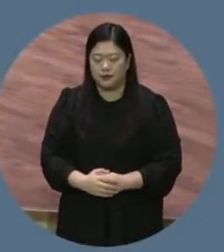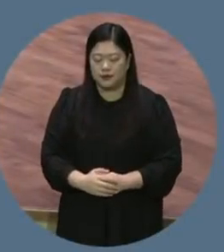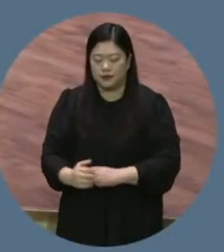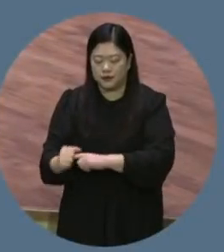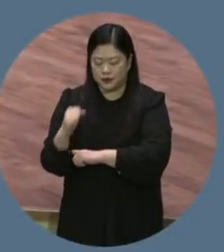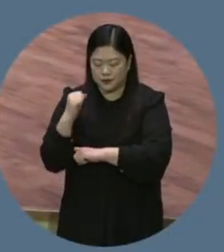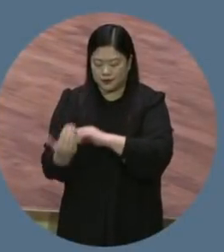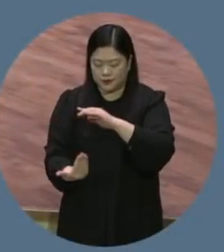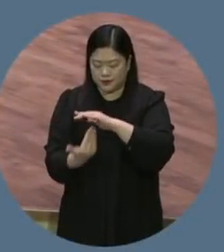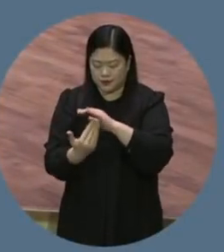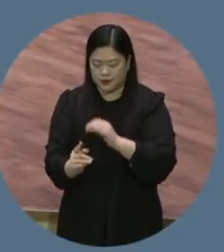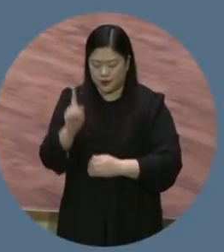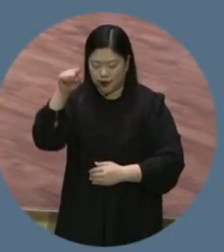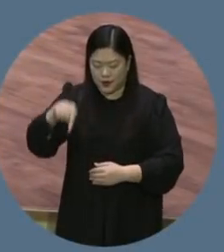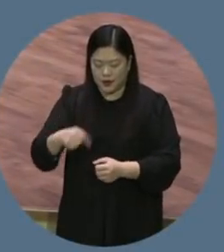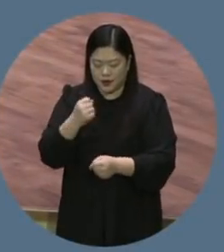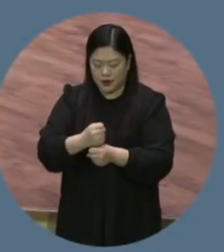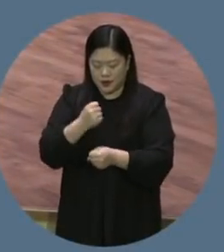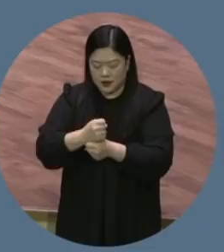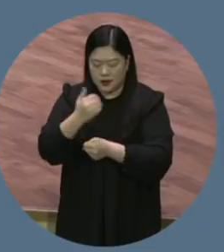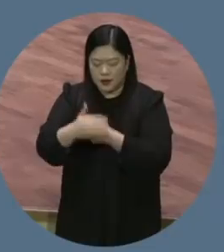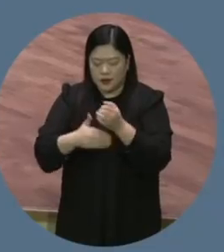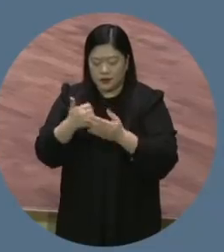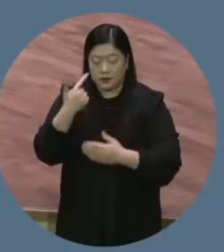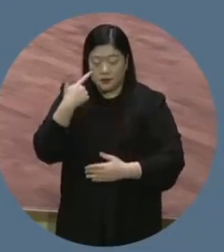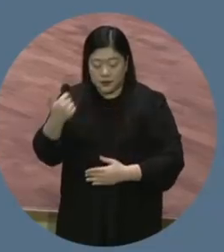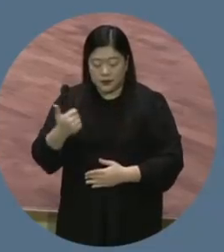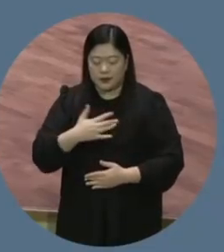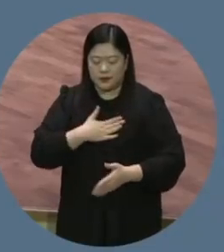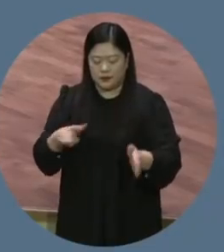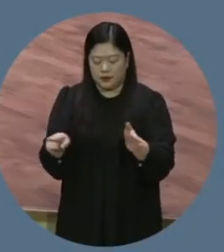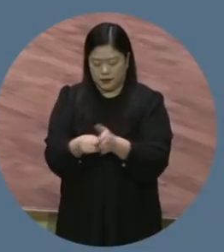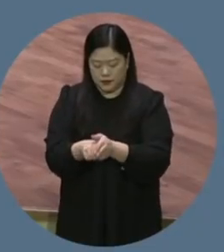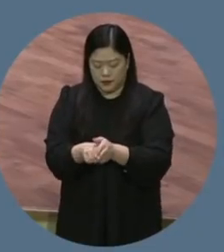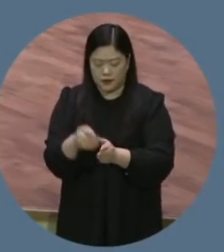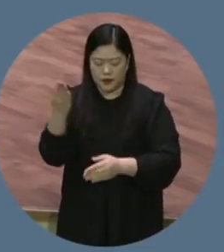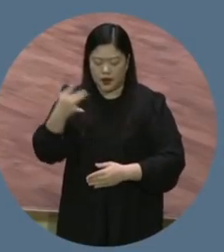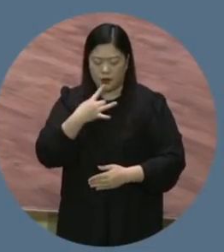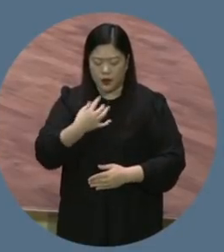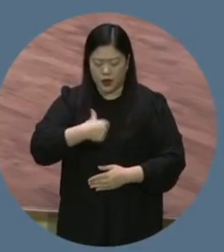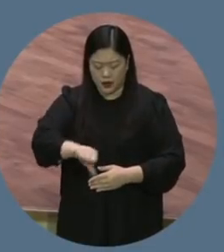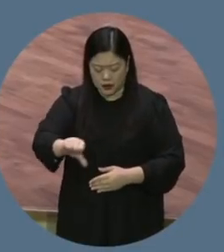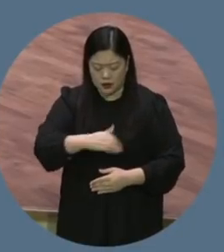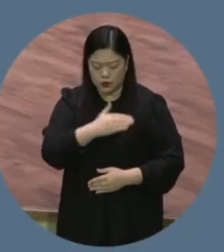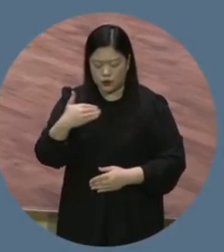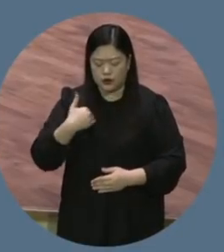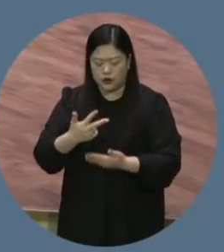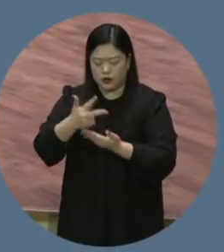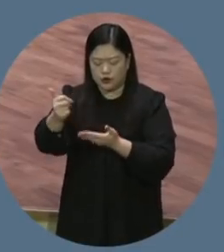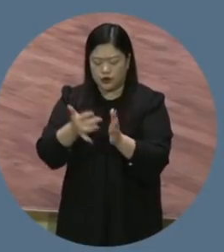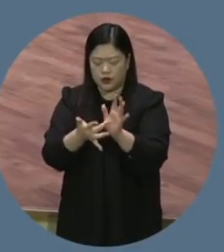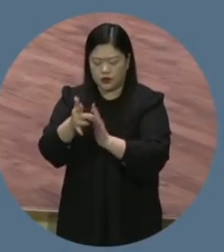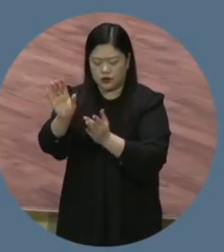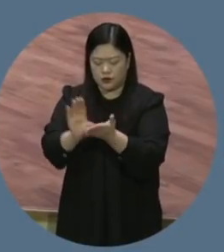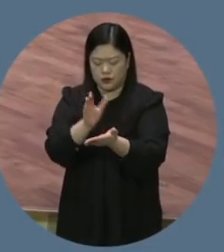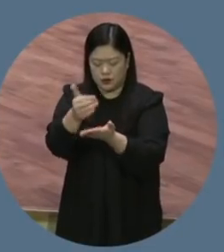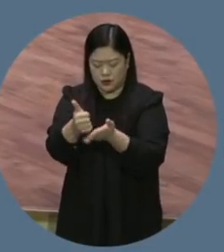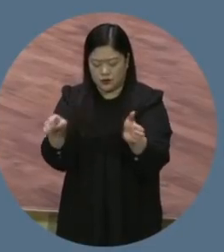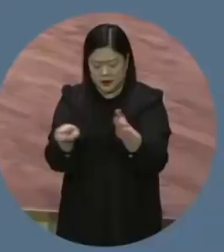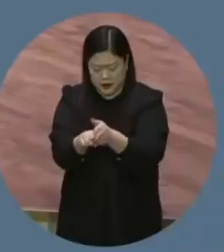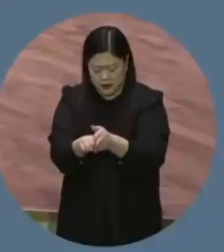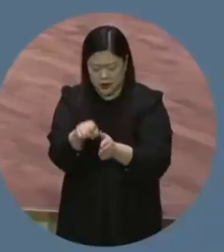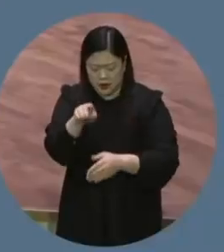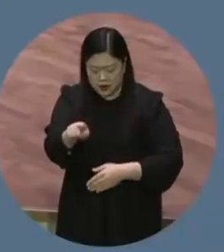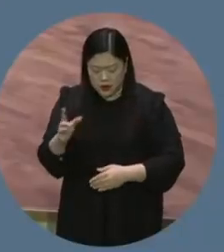전능하사 천지를 만드신 하나님 아버지를 내가 믿사오며 그 외아들 우리 주 예수 그리스도를